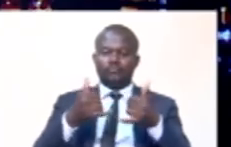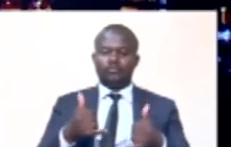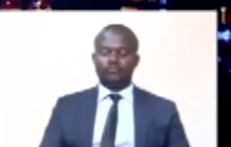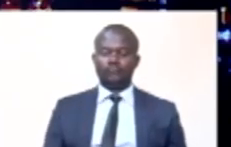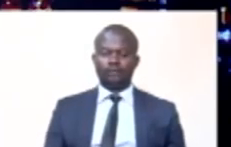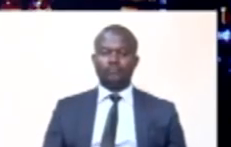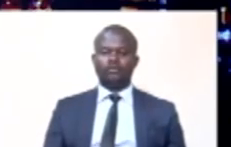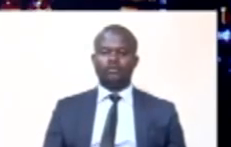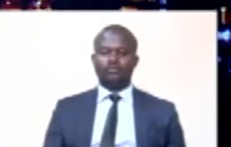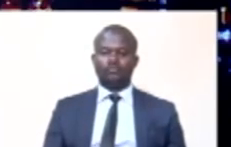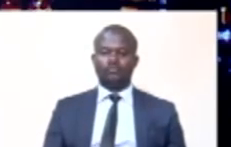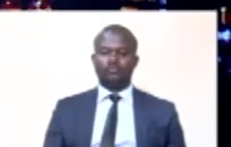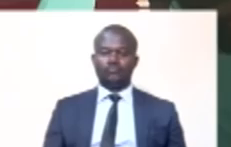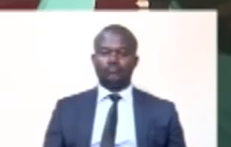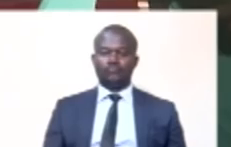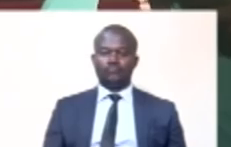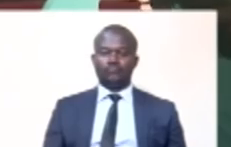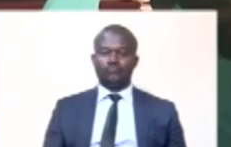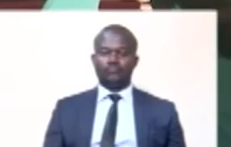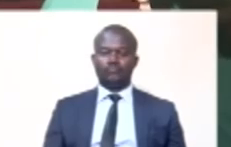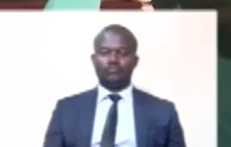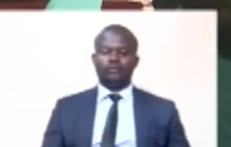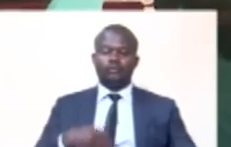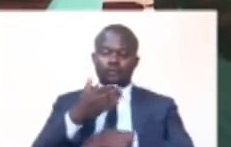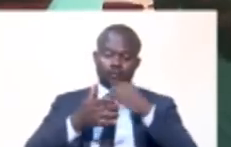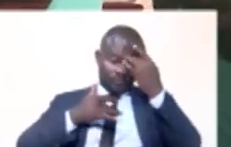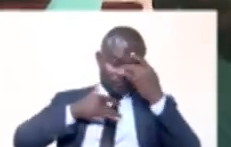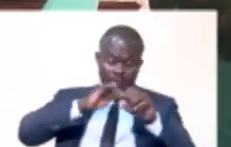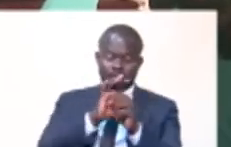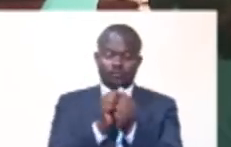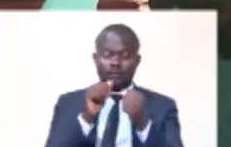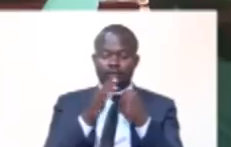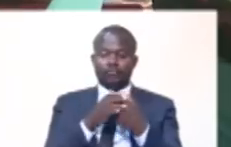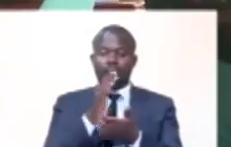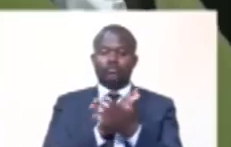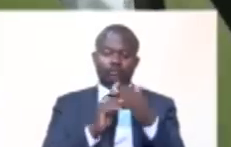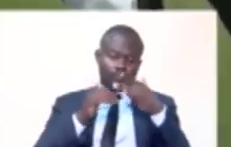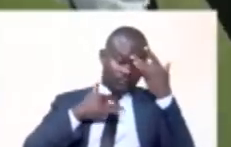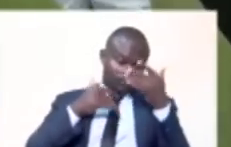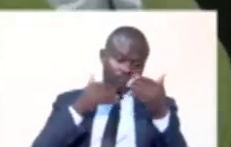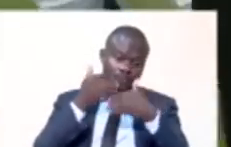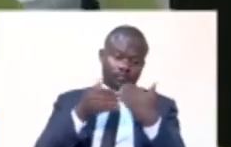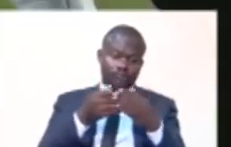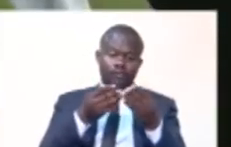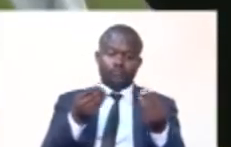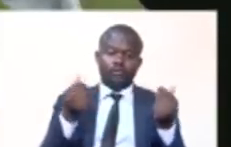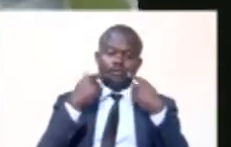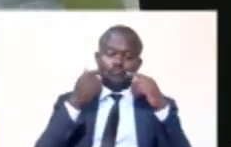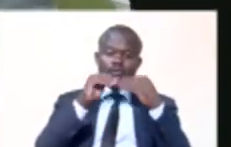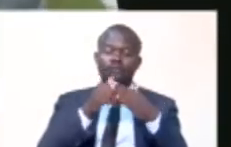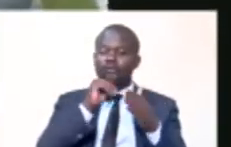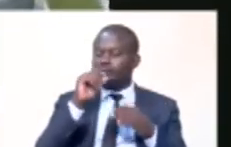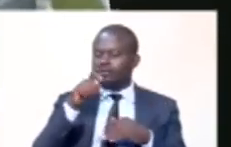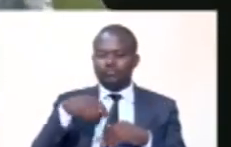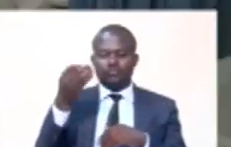adufite inkuru irambuye. Nyuma yo kurwara COVID-19 bakagera kure, bamwe mu bayirwaye bakaza kuyikira bavuga ko abantu badakwiye